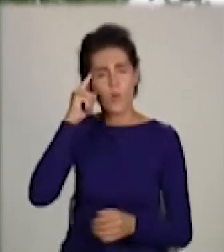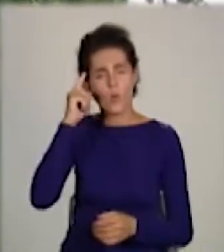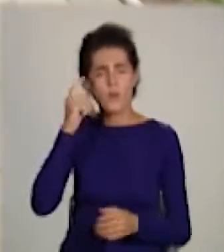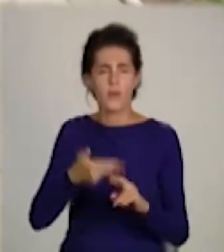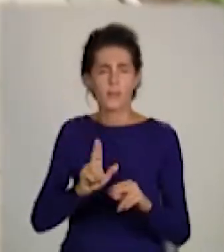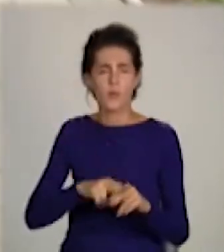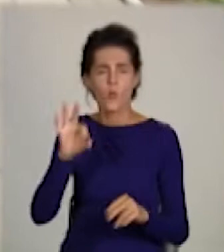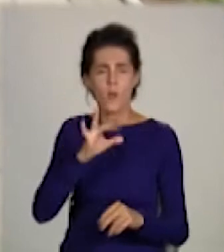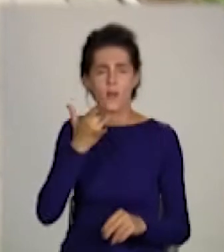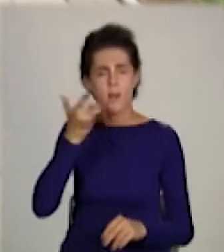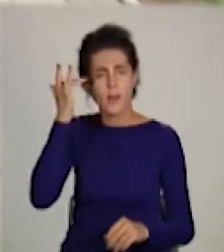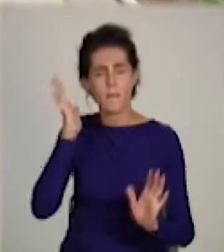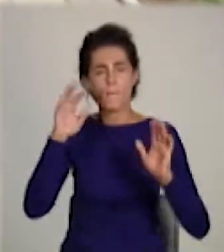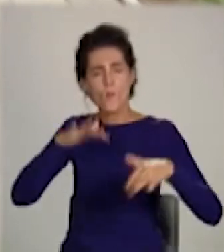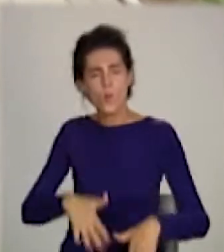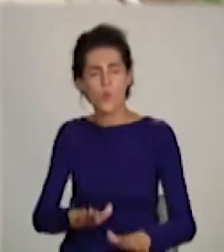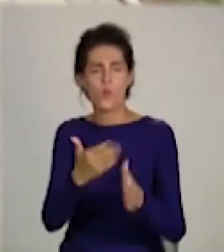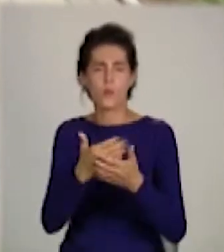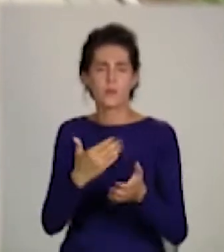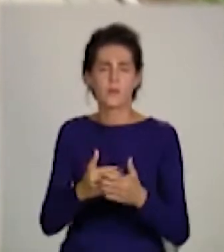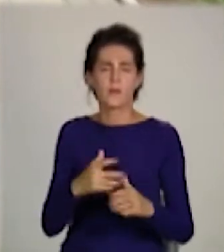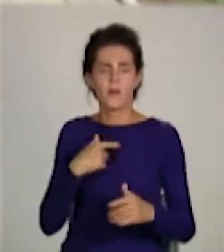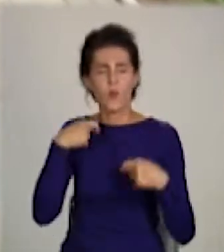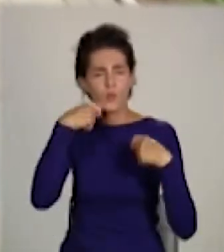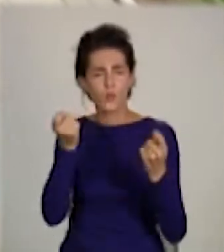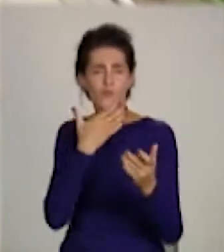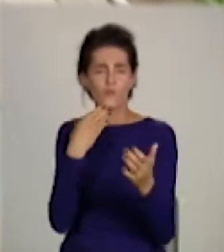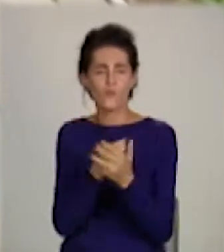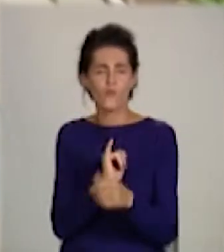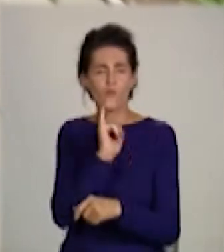літо. Літо на морі, у Кресної,